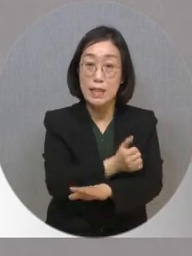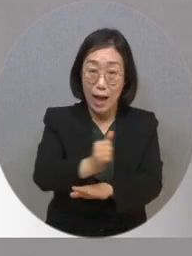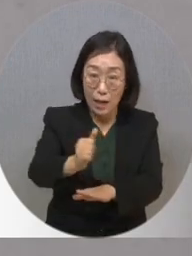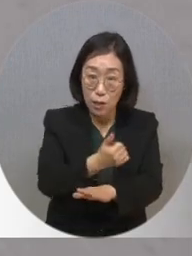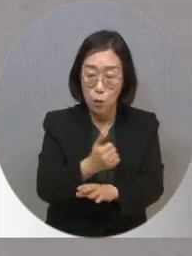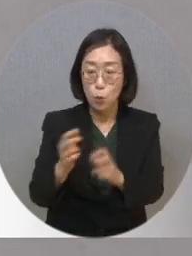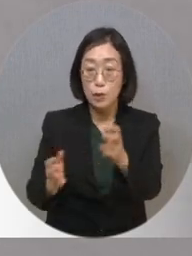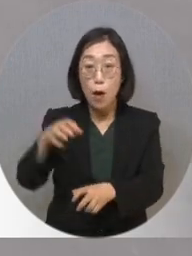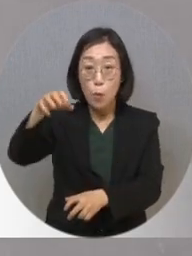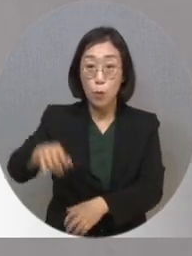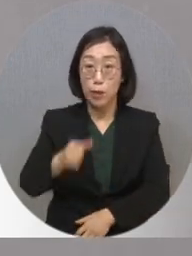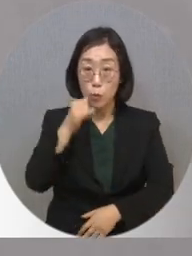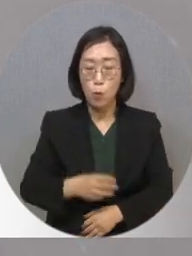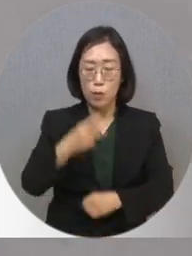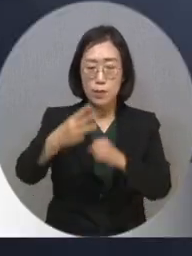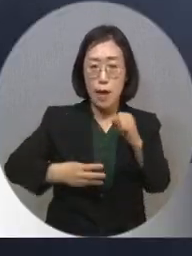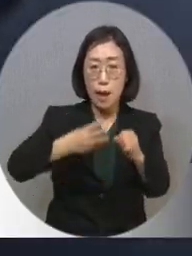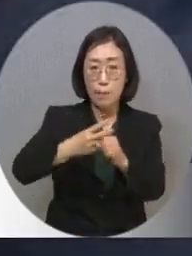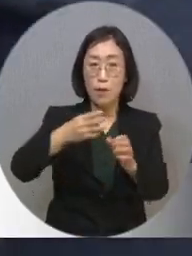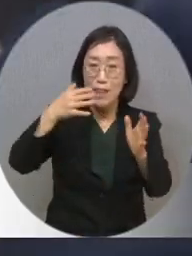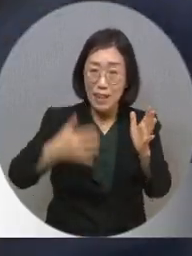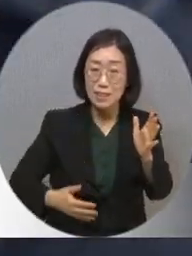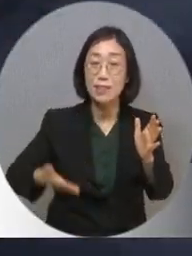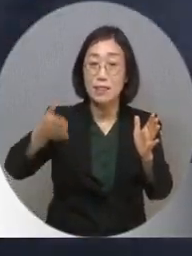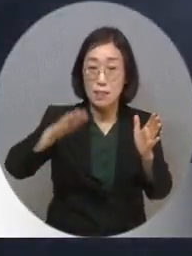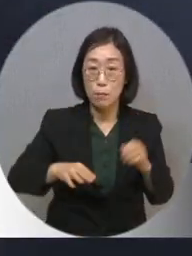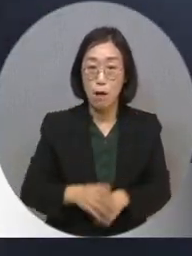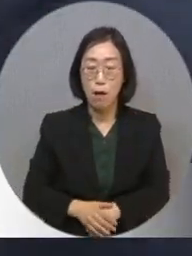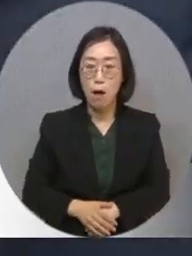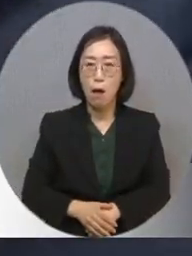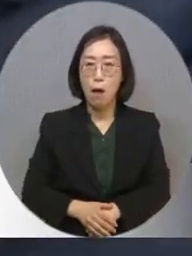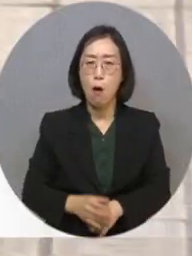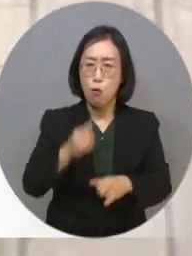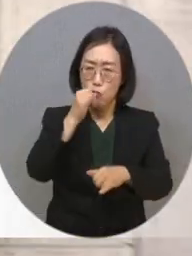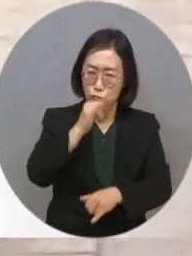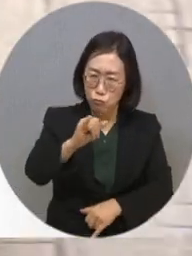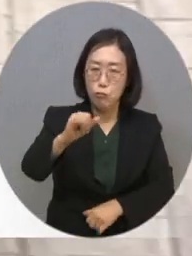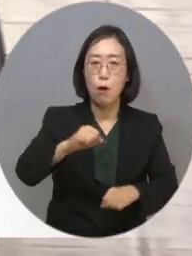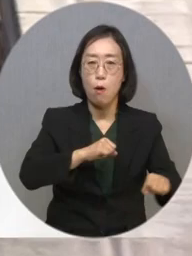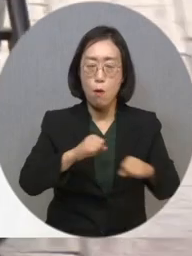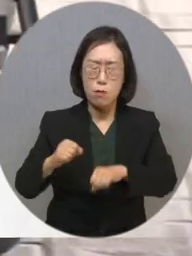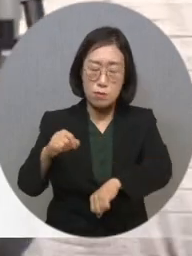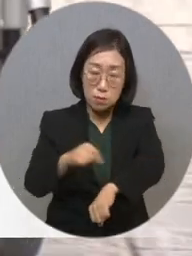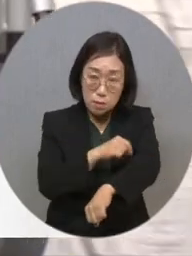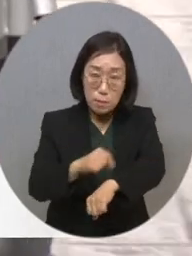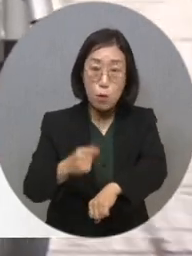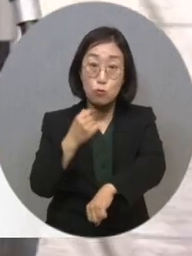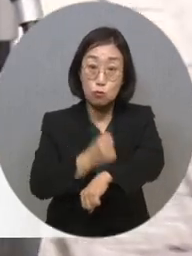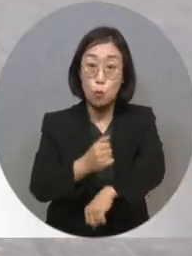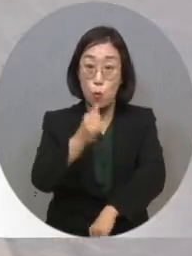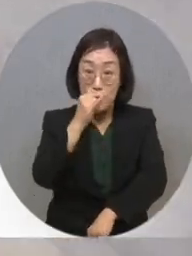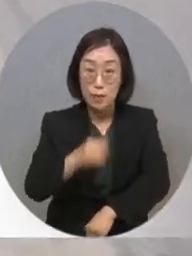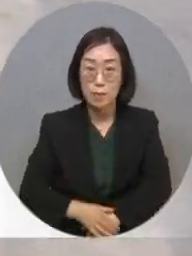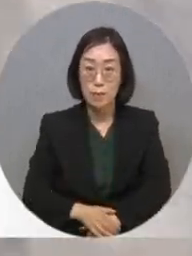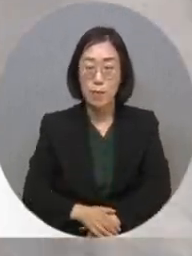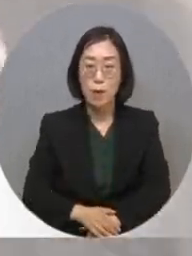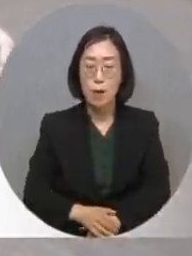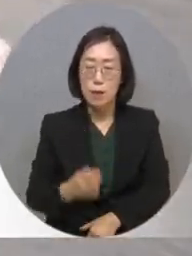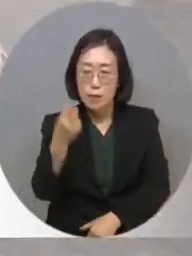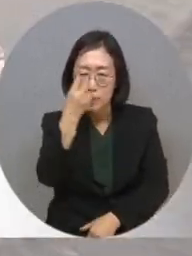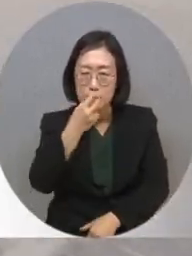두고 있어야 하며 3년 이상 거주하지 않았더라도 장애인 복지 양상에 특별한 공적이 있는 경우 공적